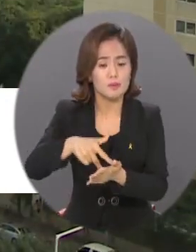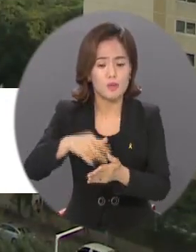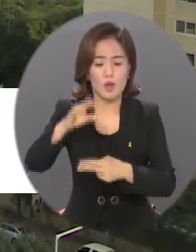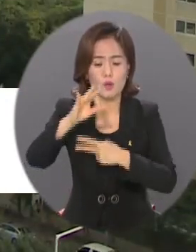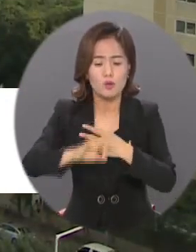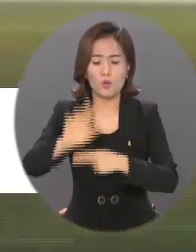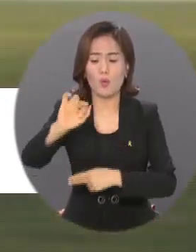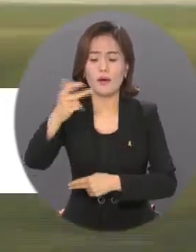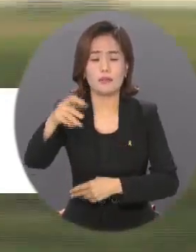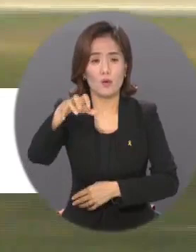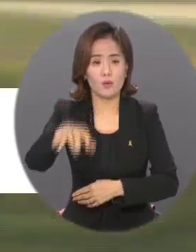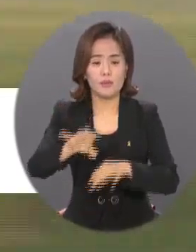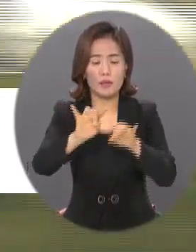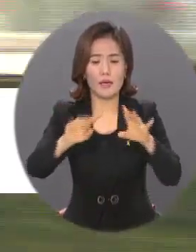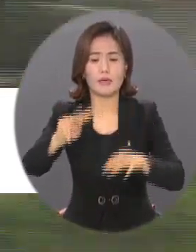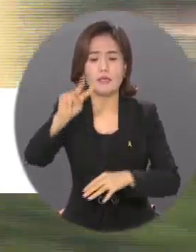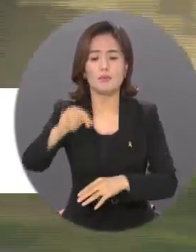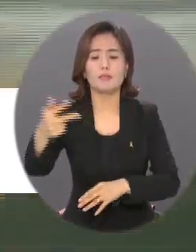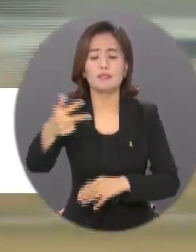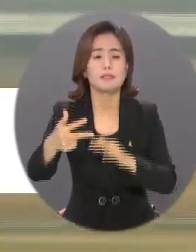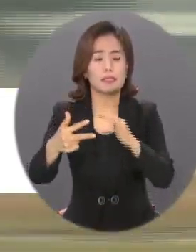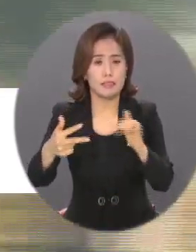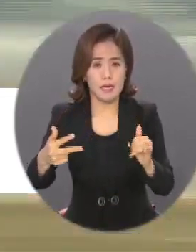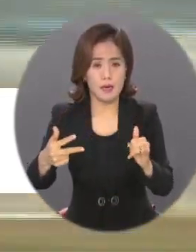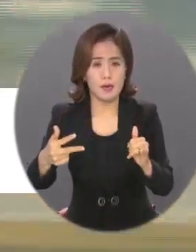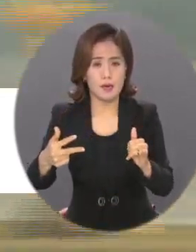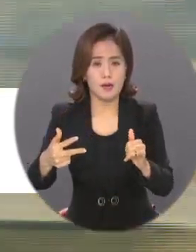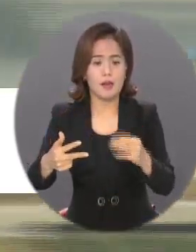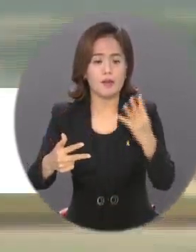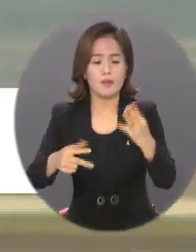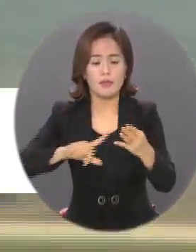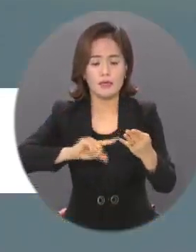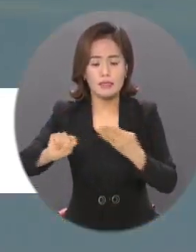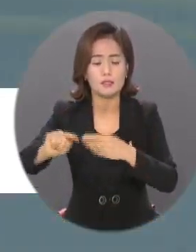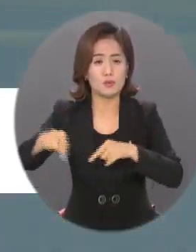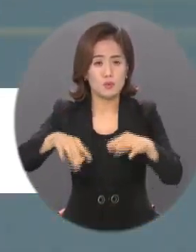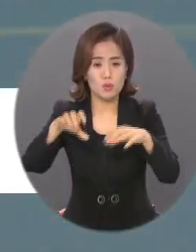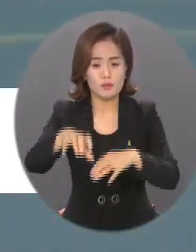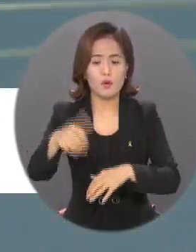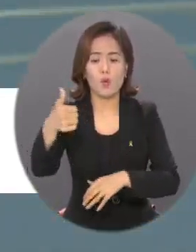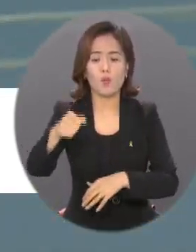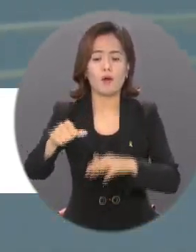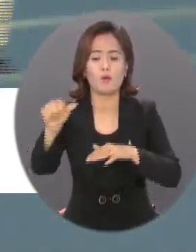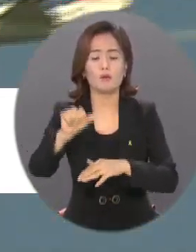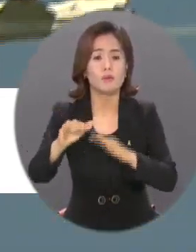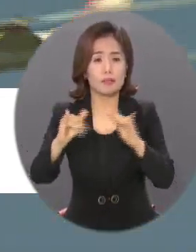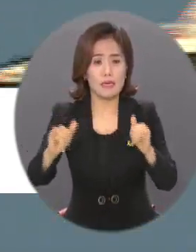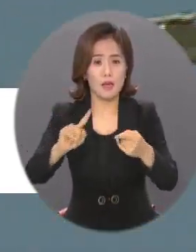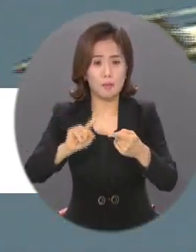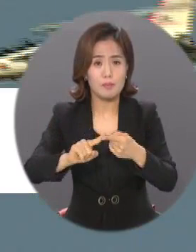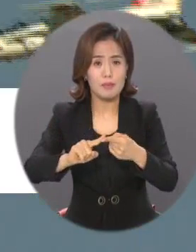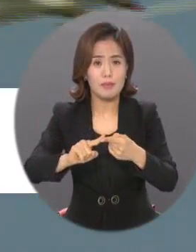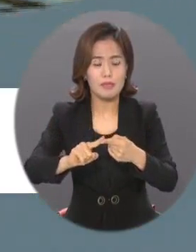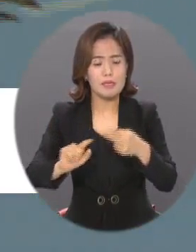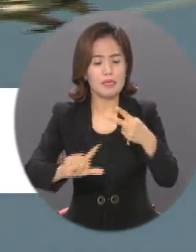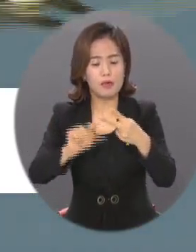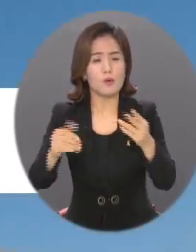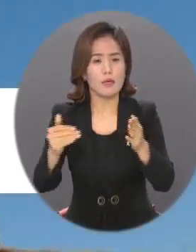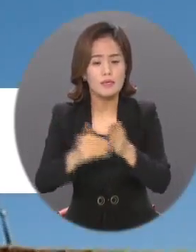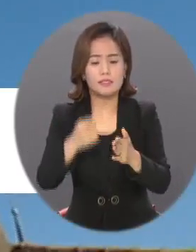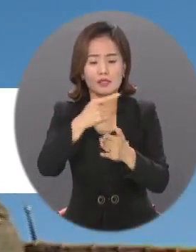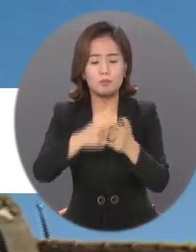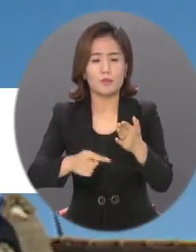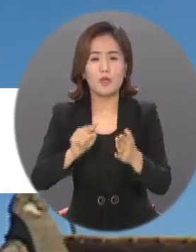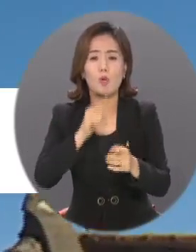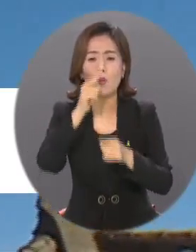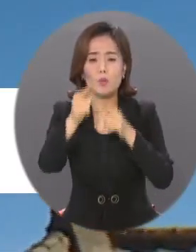서구와 광산구에서 각각 2만 7천여 명 등 4개 자치구에서 5만 5천여 명이 지난달까지 피해 보상